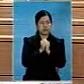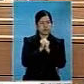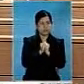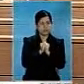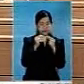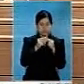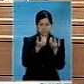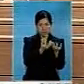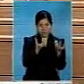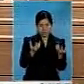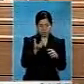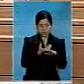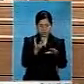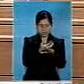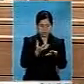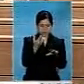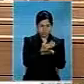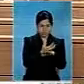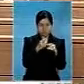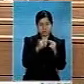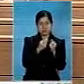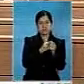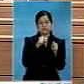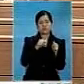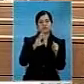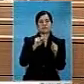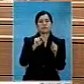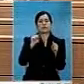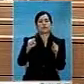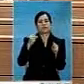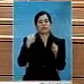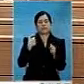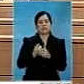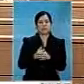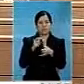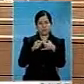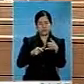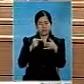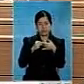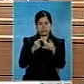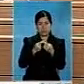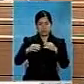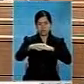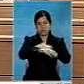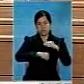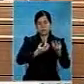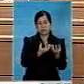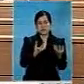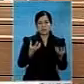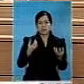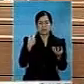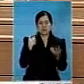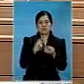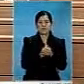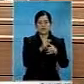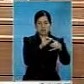นถูกนายหน่อคำและใครแต่ใครนะครับร่วมกันปล้นยิงเขาตาย13ศพนายหน่อคำได้โดนประห